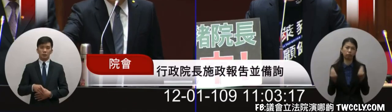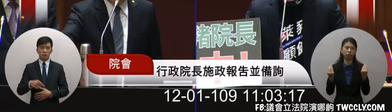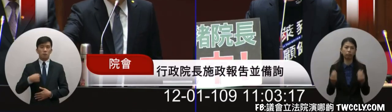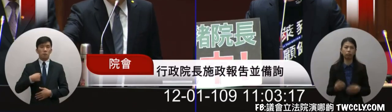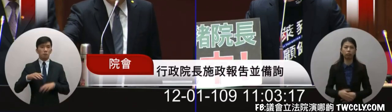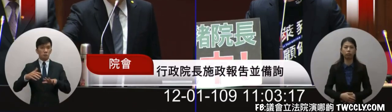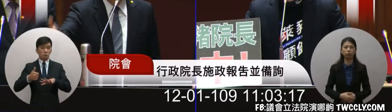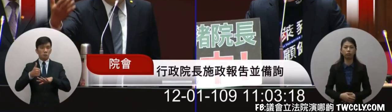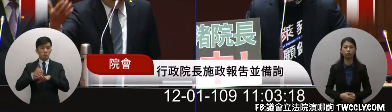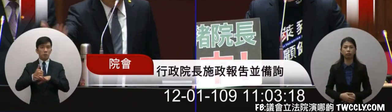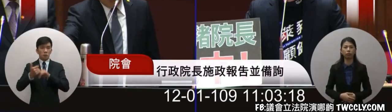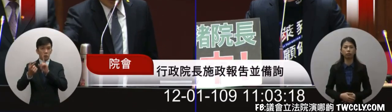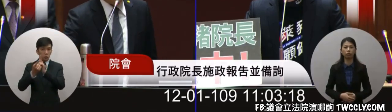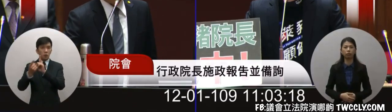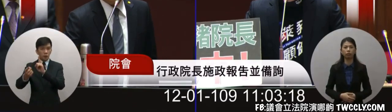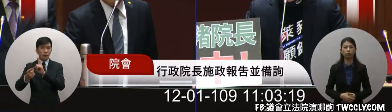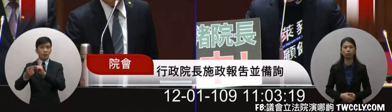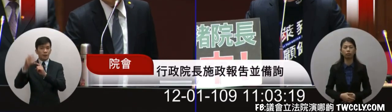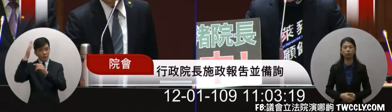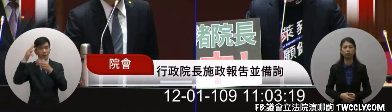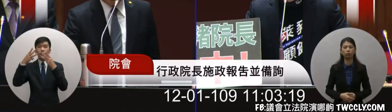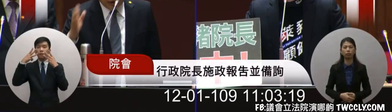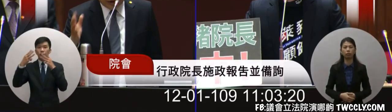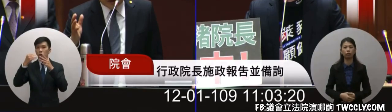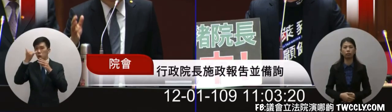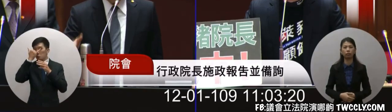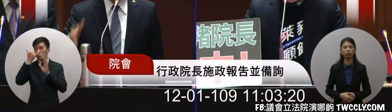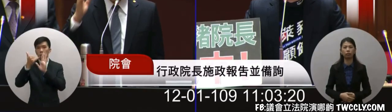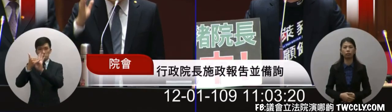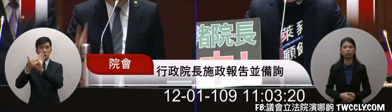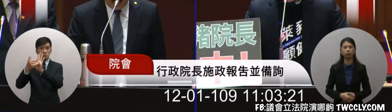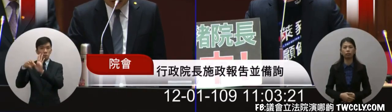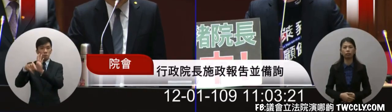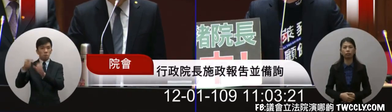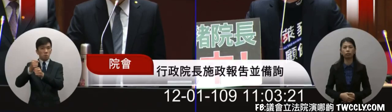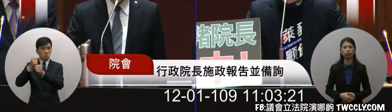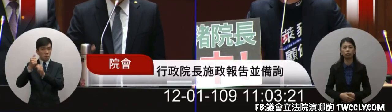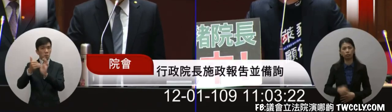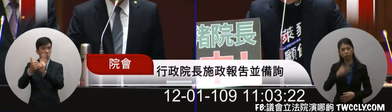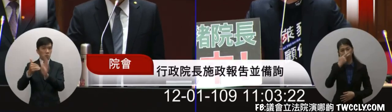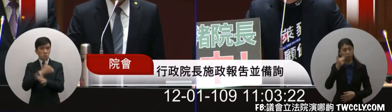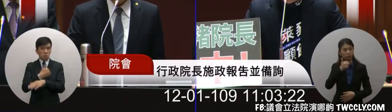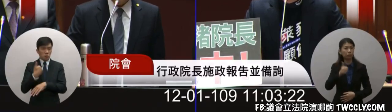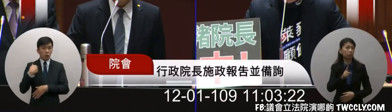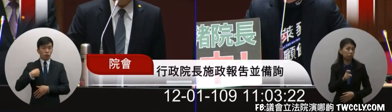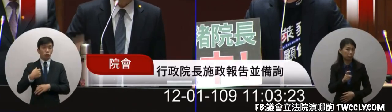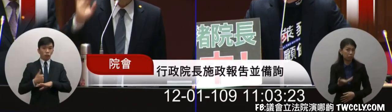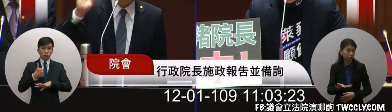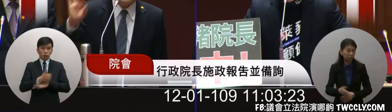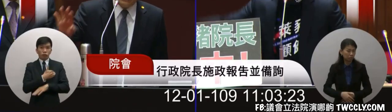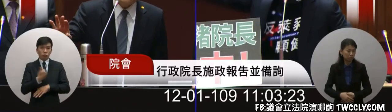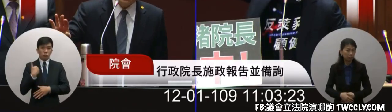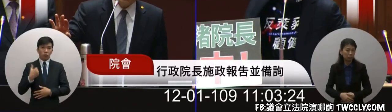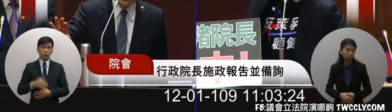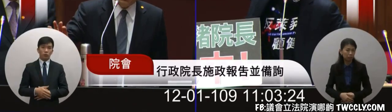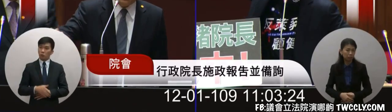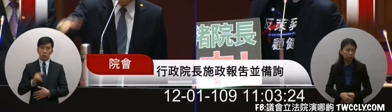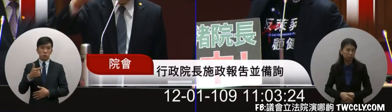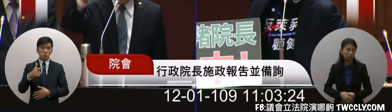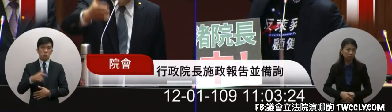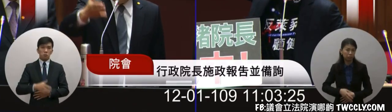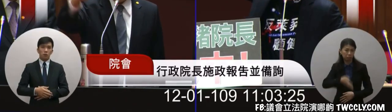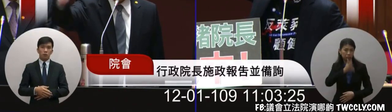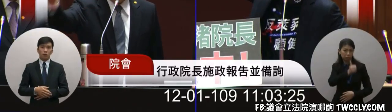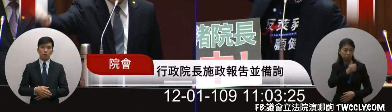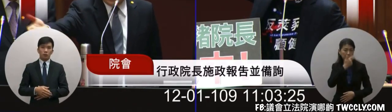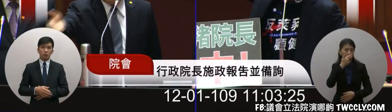黄智慧做朱温，你看我们就做得到，所以这是 所以赖清德做不到。 我没有讲， 那时候是赖清德当行